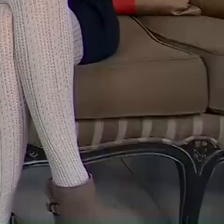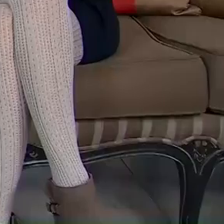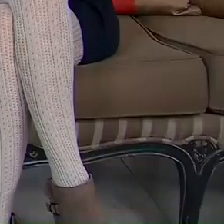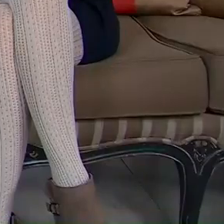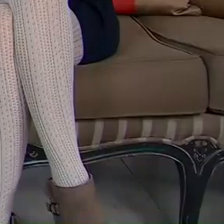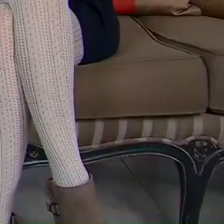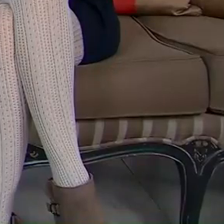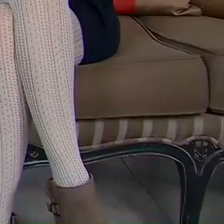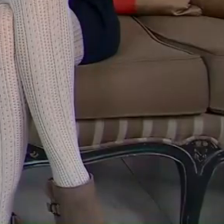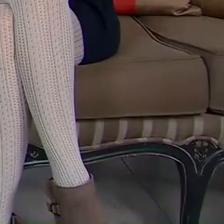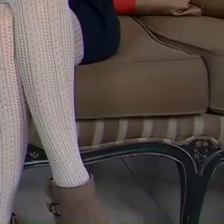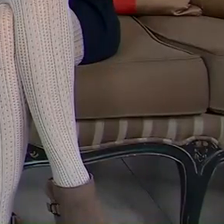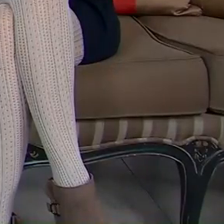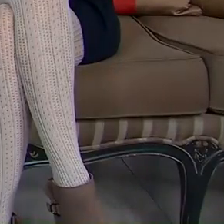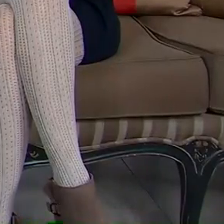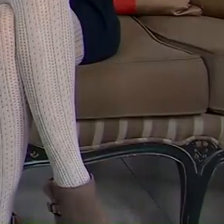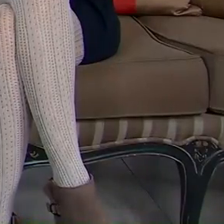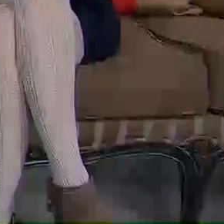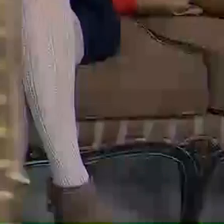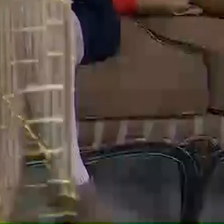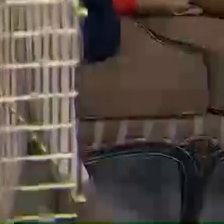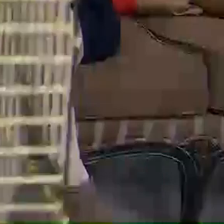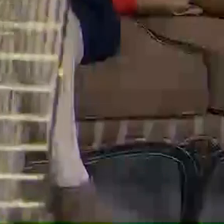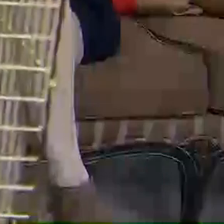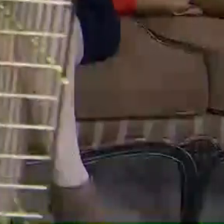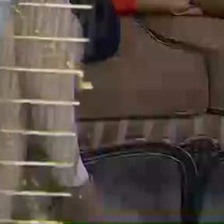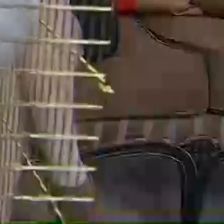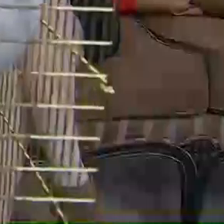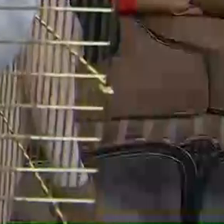Ruyam şaşkınlıkla kafese bakıyorlar.